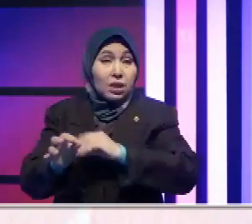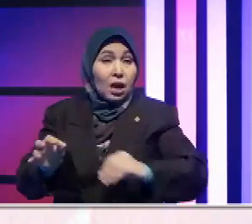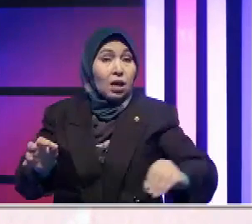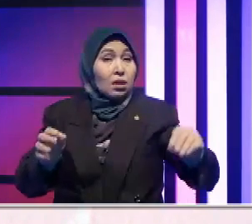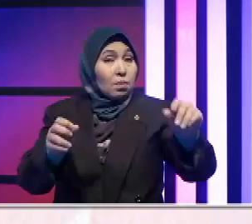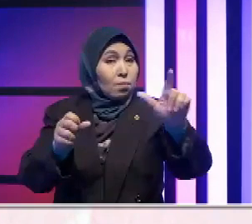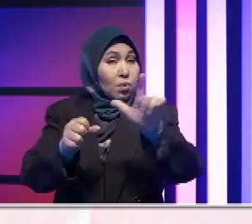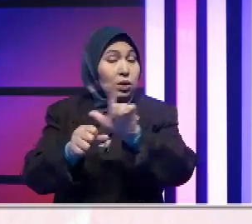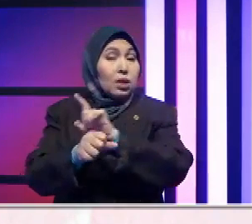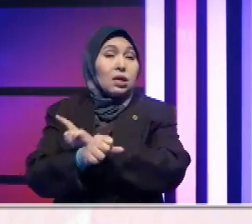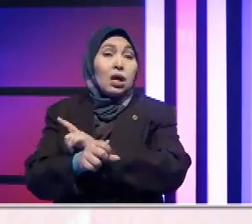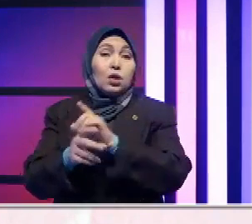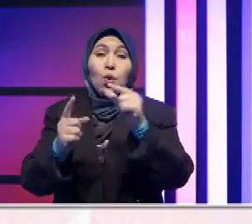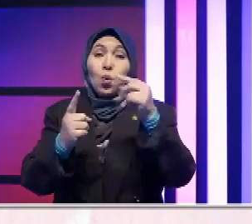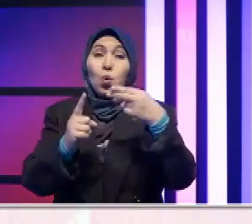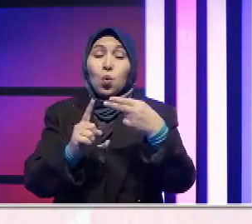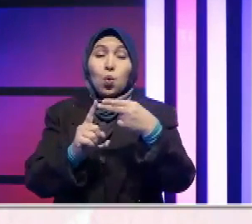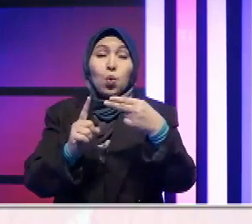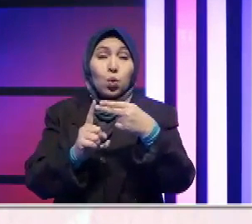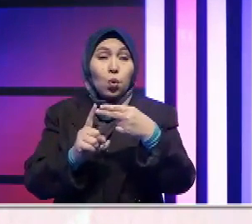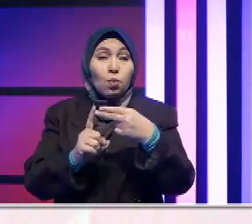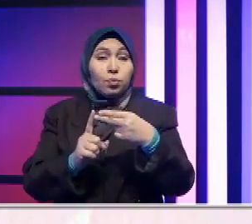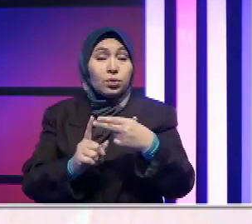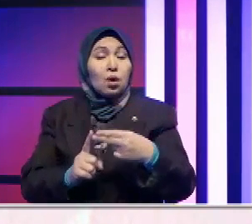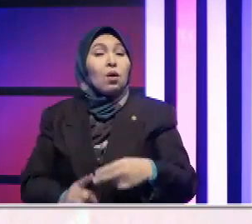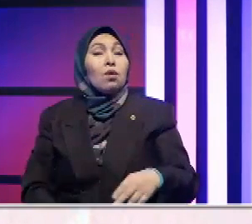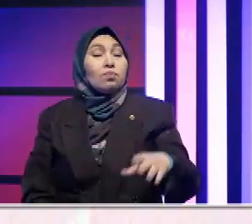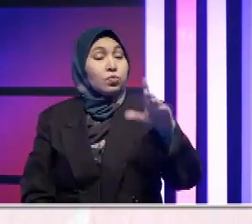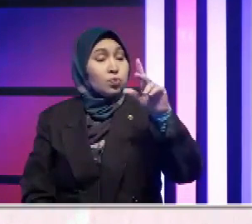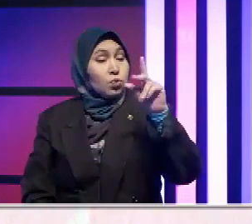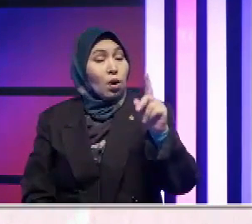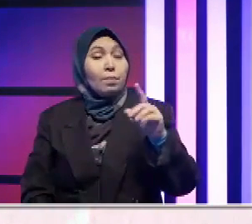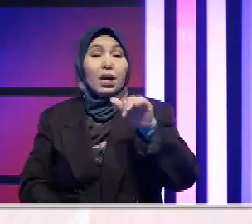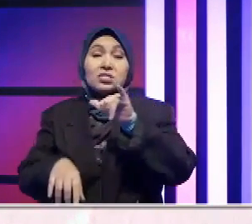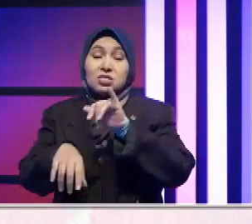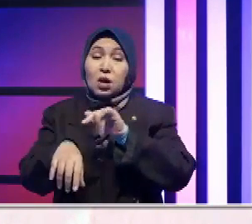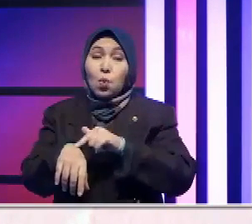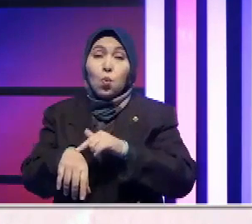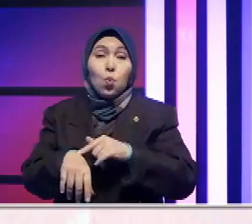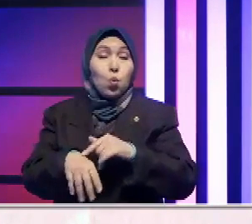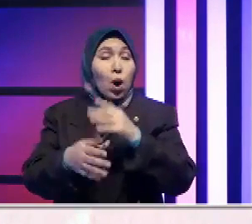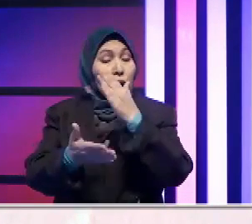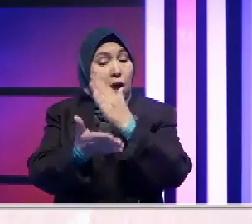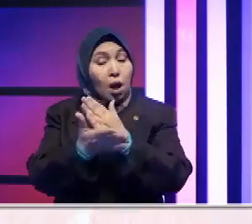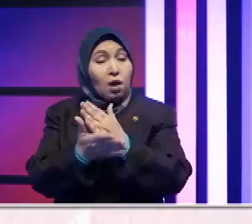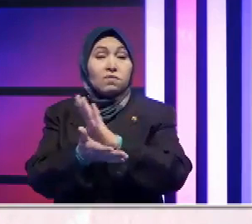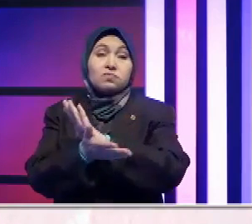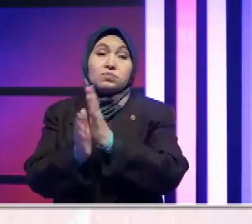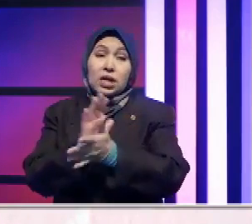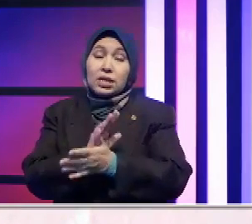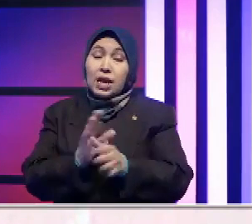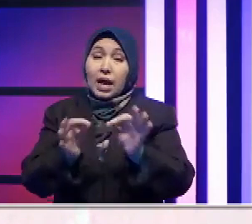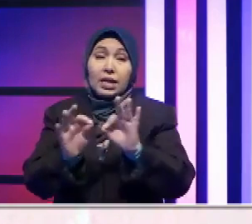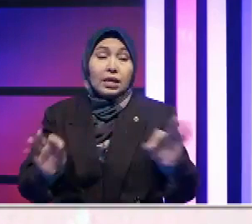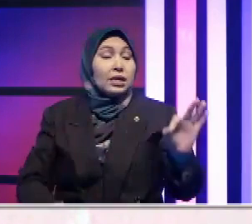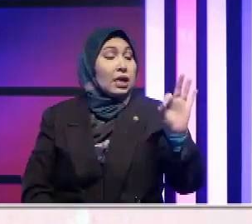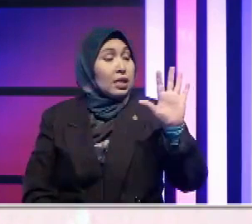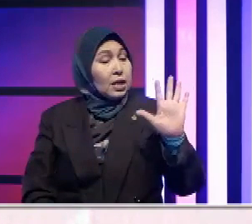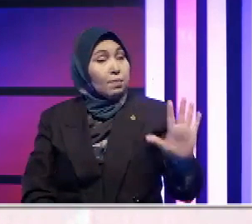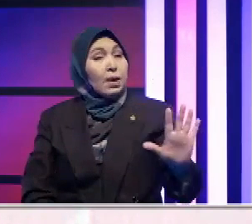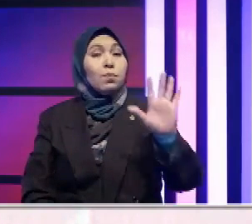sempurnakan huruf mouth ketika wakaf baik jadi ayat-ayat yang